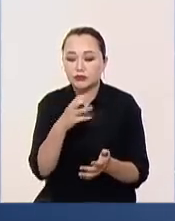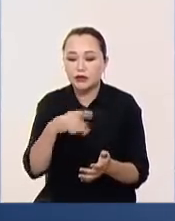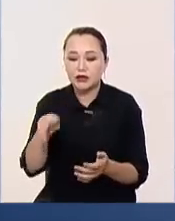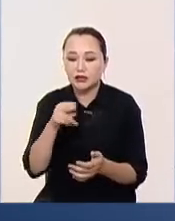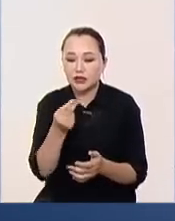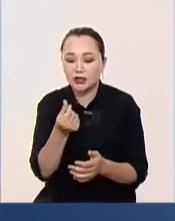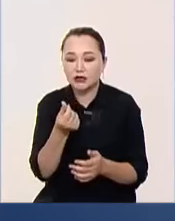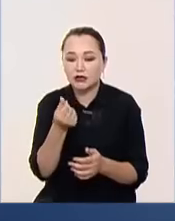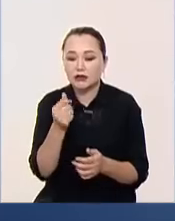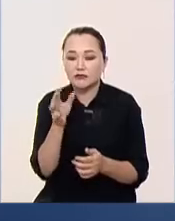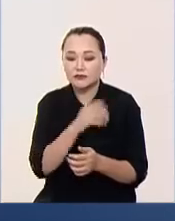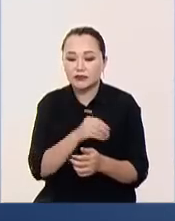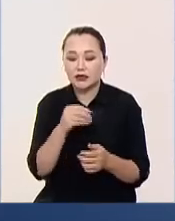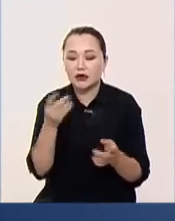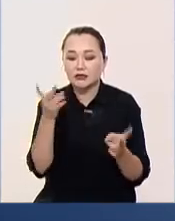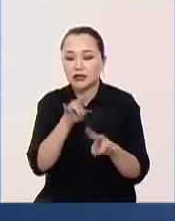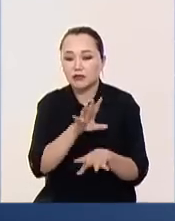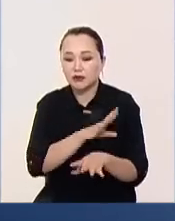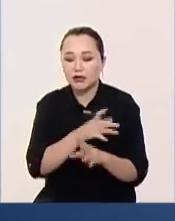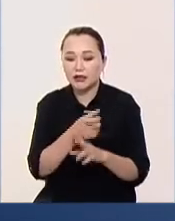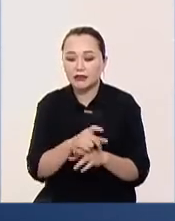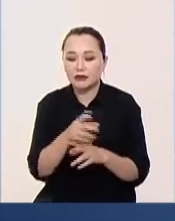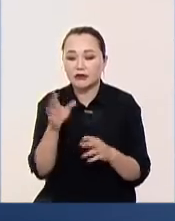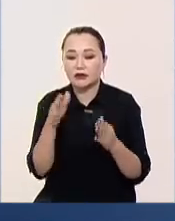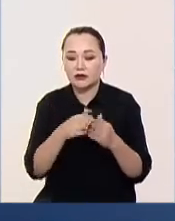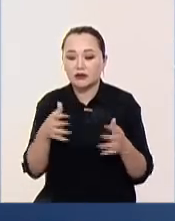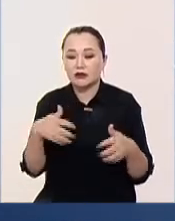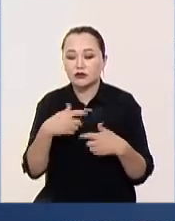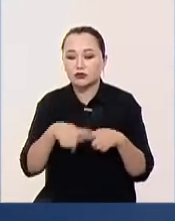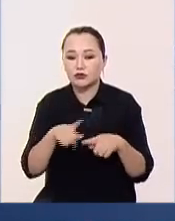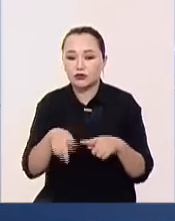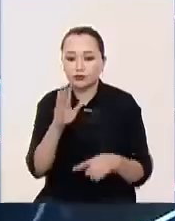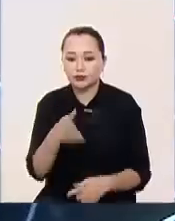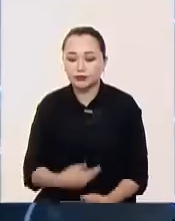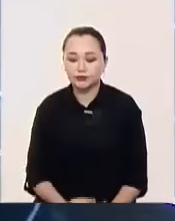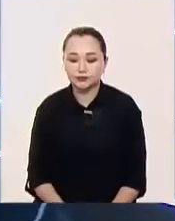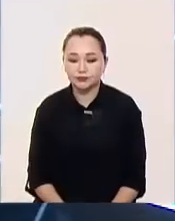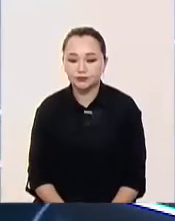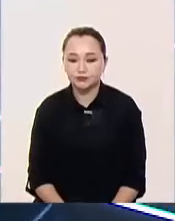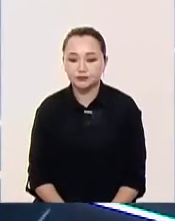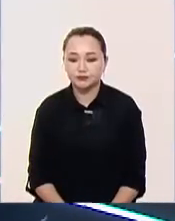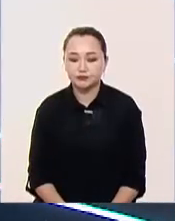астам ақшалай қаражат анықталған. Жуық арада бұл мүлік мемлекетке қайтарылады.